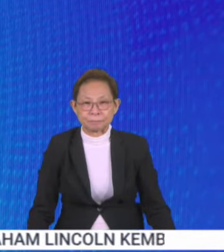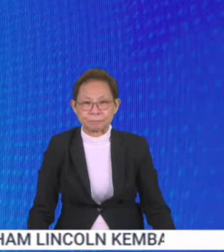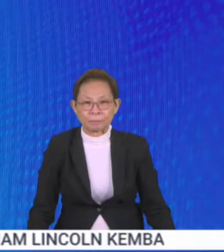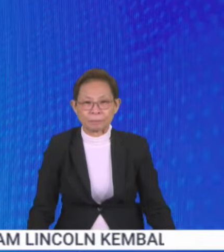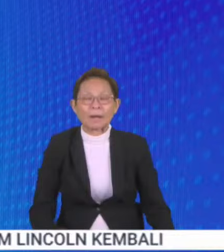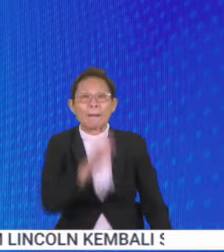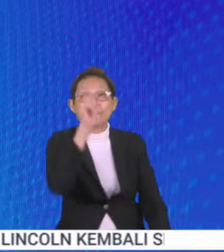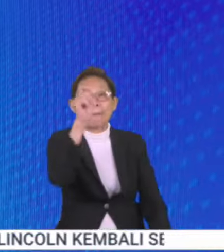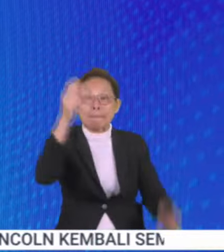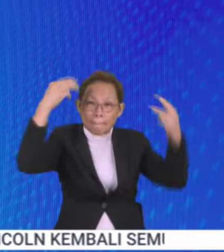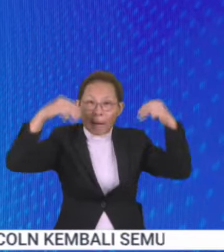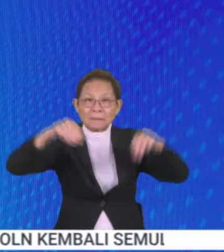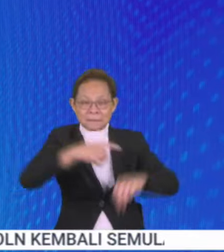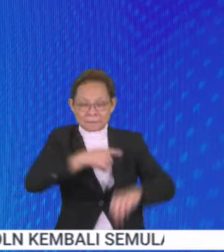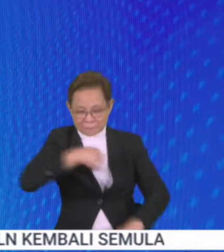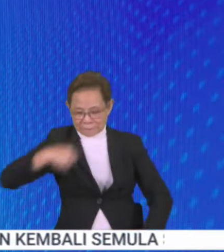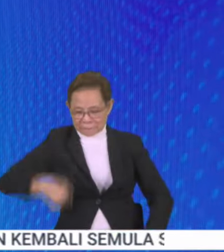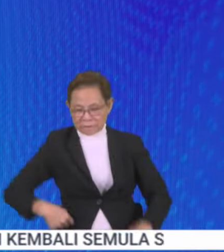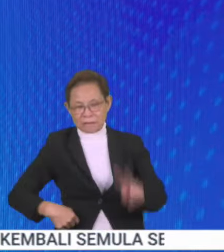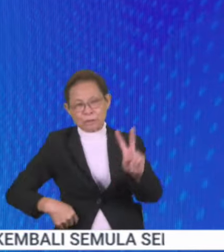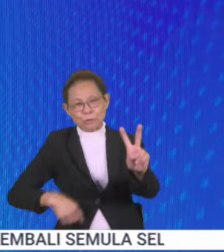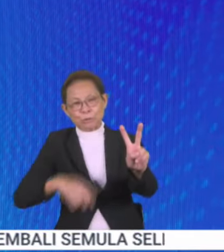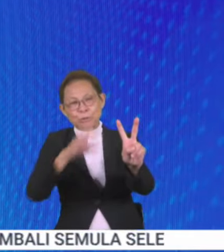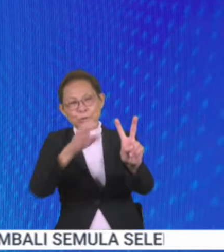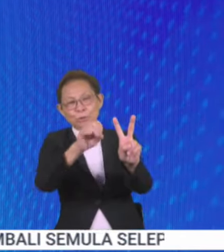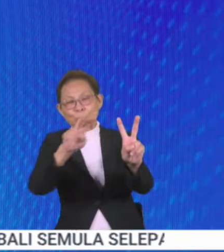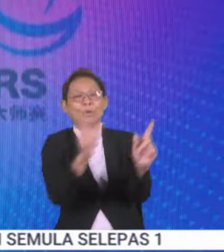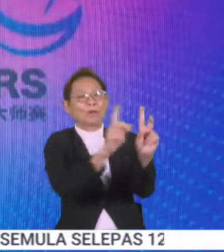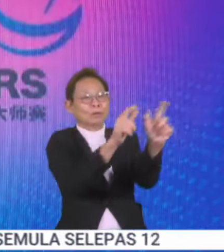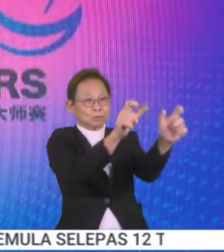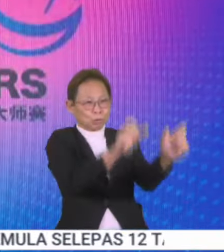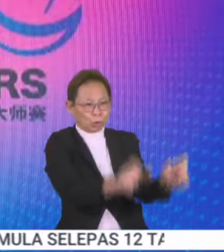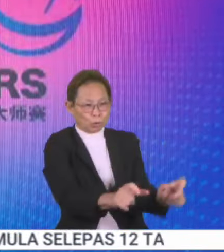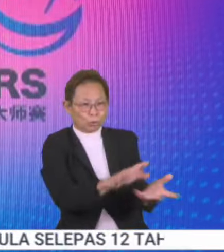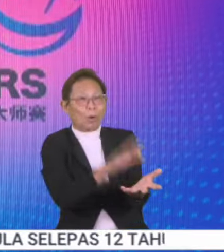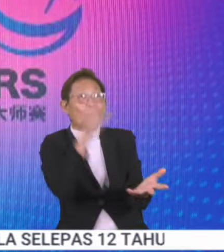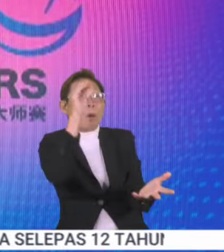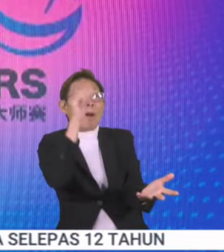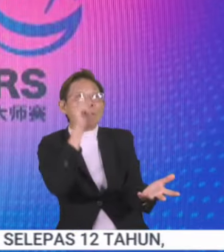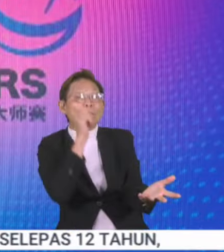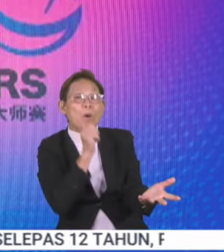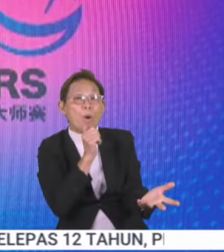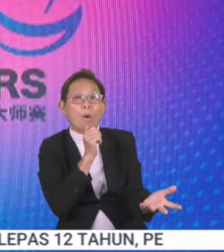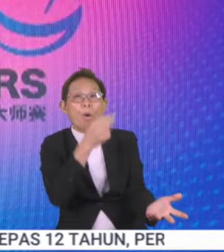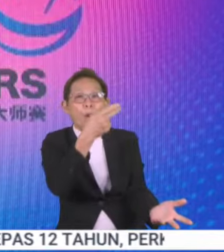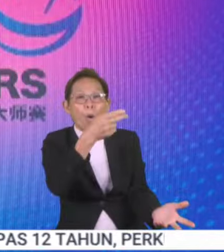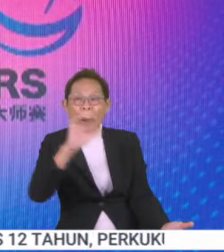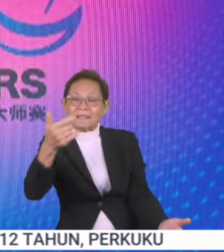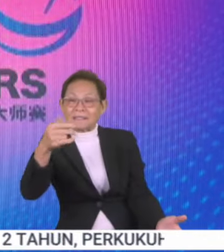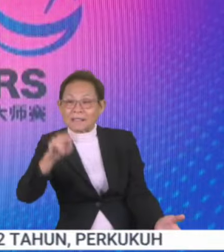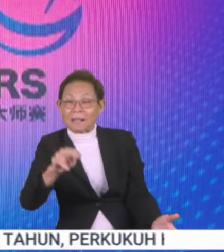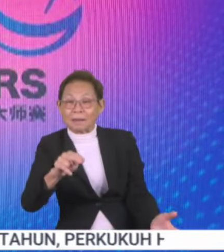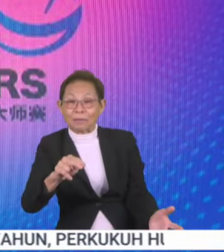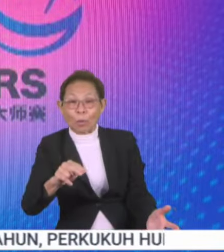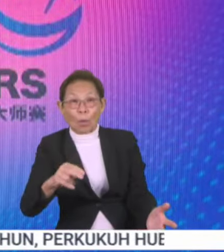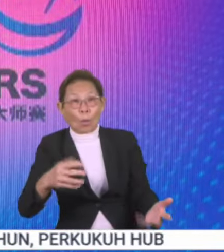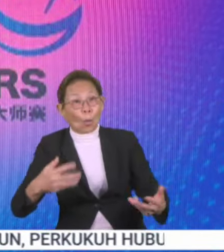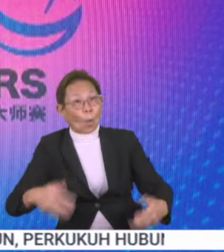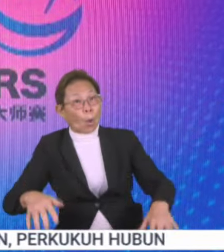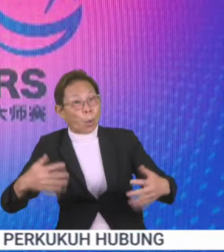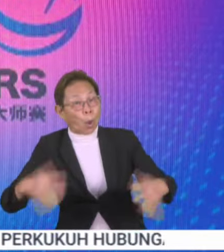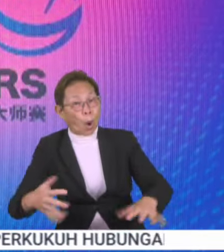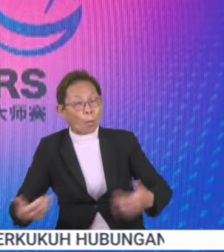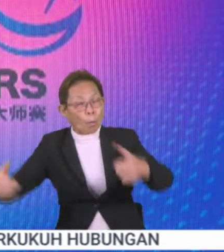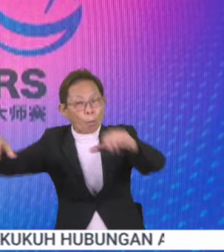Dalam perkembangan Badminton Masters China 2024, beregu campuran negara Hu Pangron Cheng Su Yin cipta